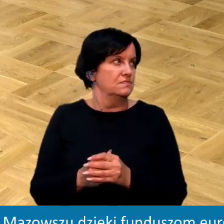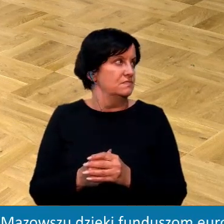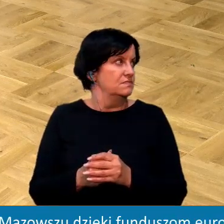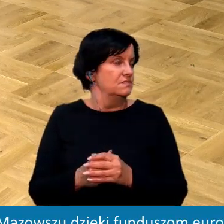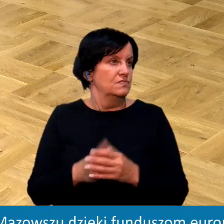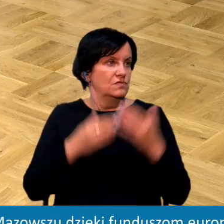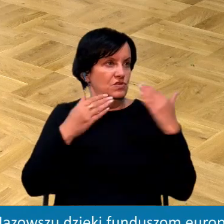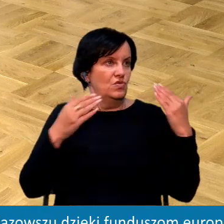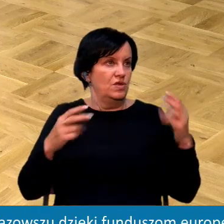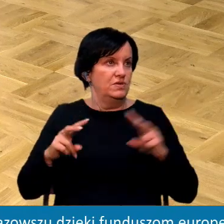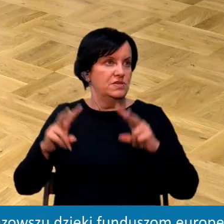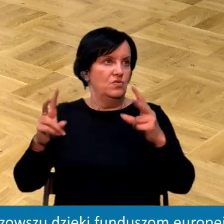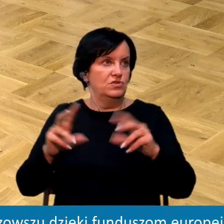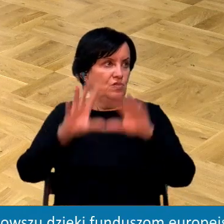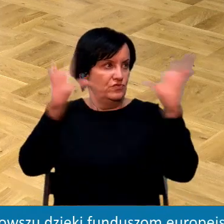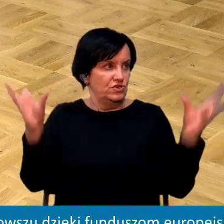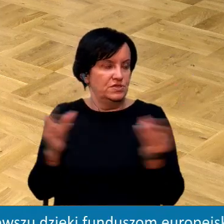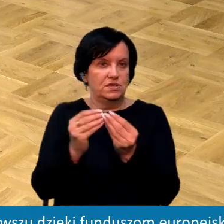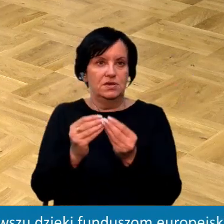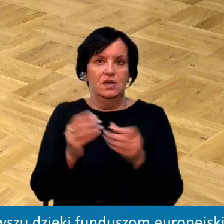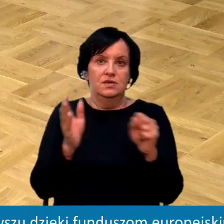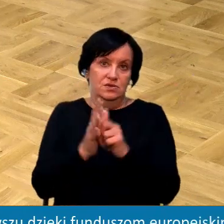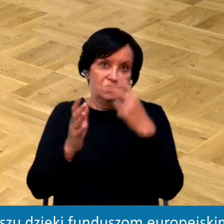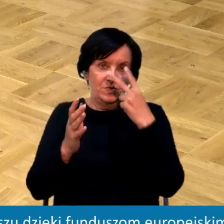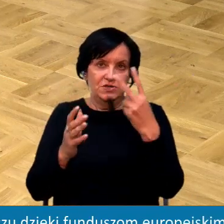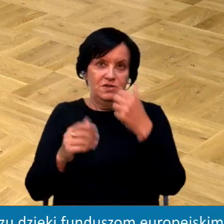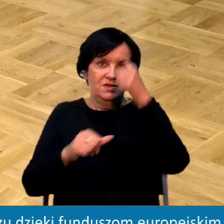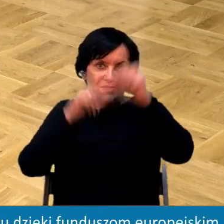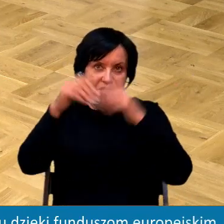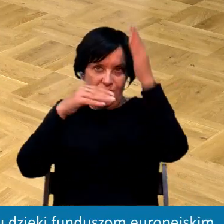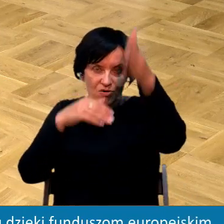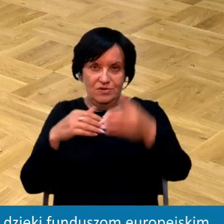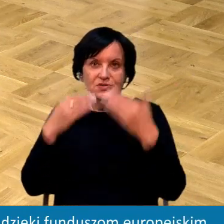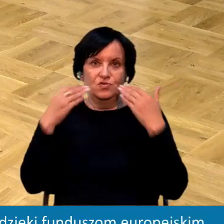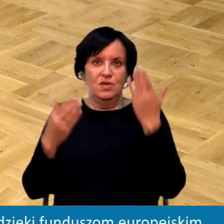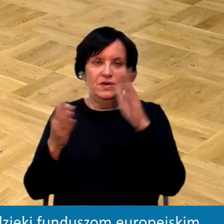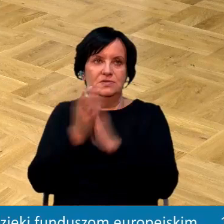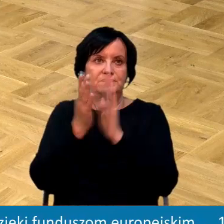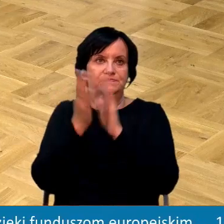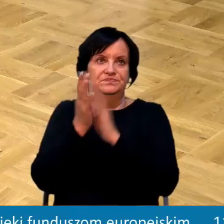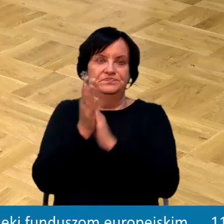Bardzo dziękujemy za udział i miejmy nadzieję do zobaczenia za rok. Dziękuję bardzo.